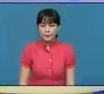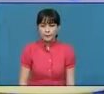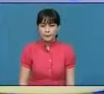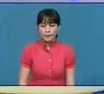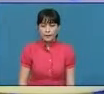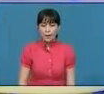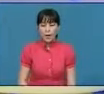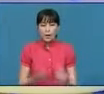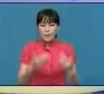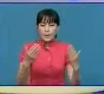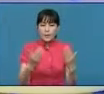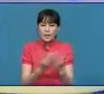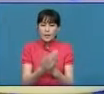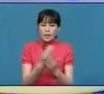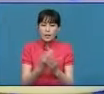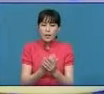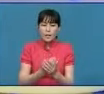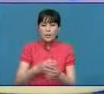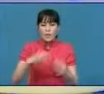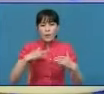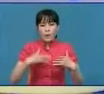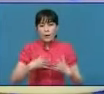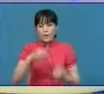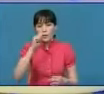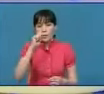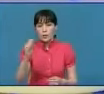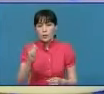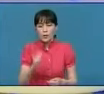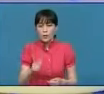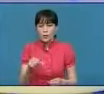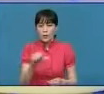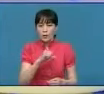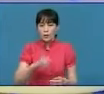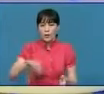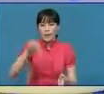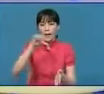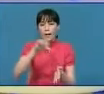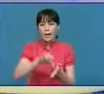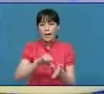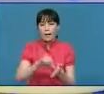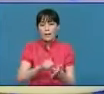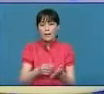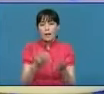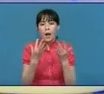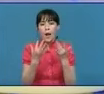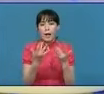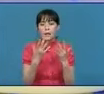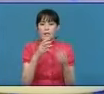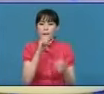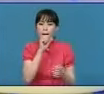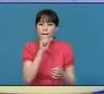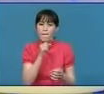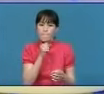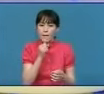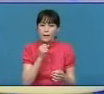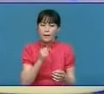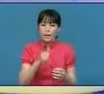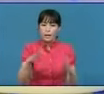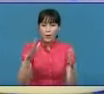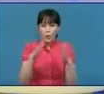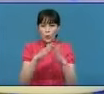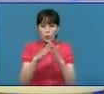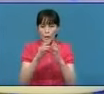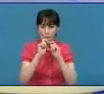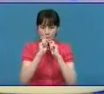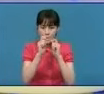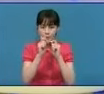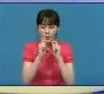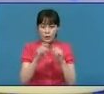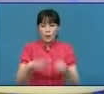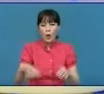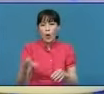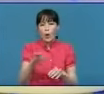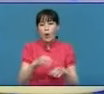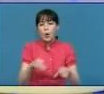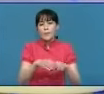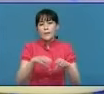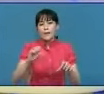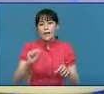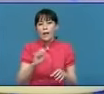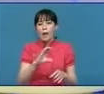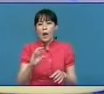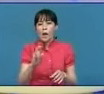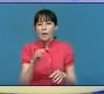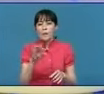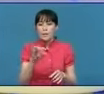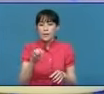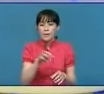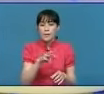Өңір жаңалықтары. Сұрапыл соғыста оққа омырауын тосып, от кешкен бірнеше майдангер баспаналы болды. Облыс әкімі Асқар Мырзахметов